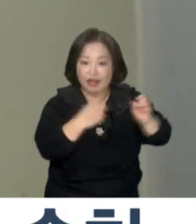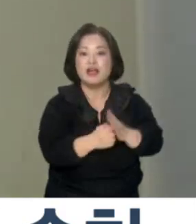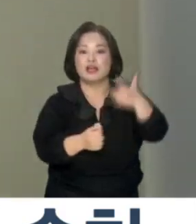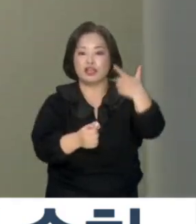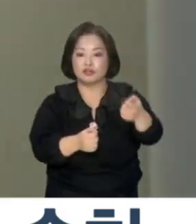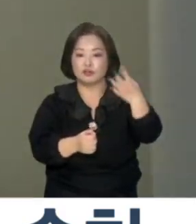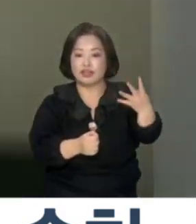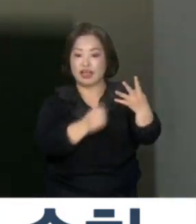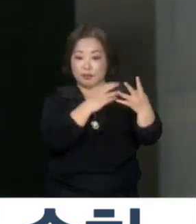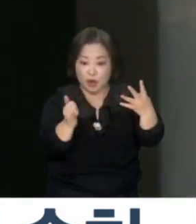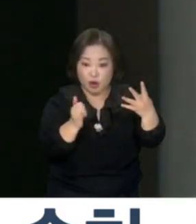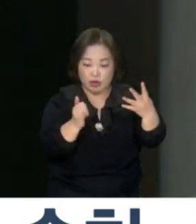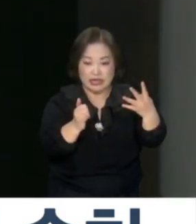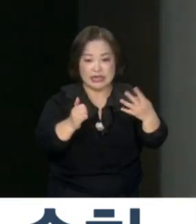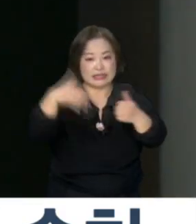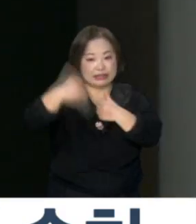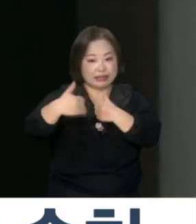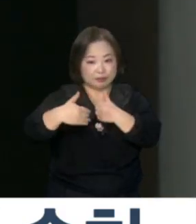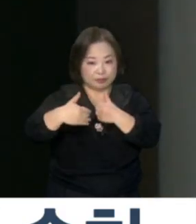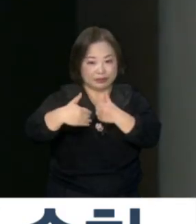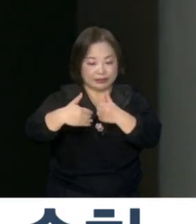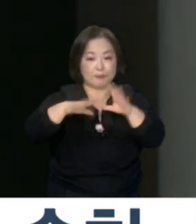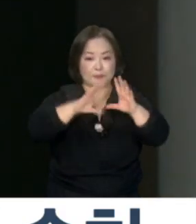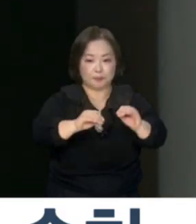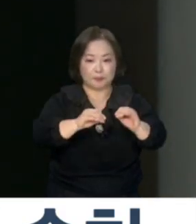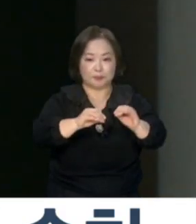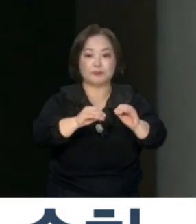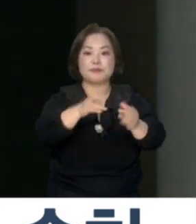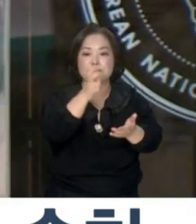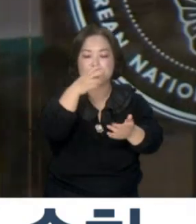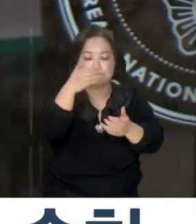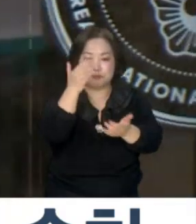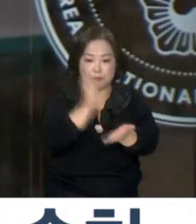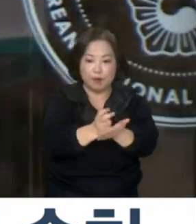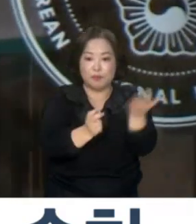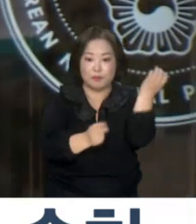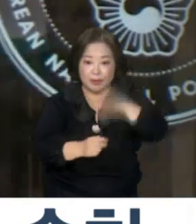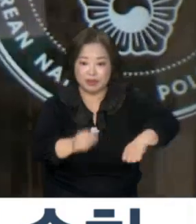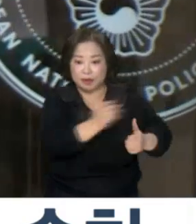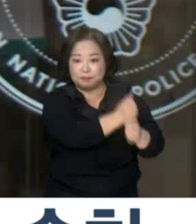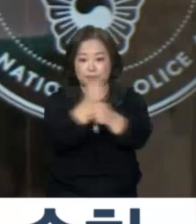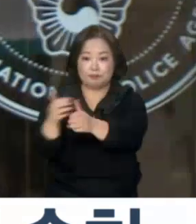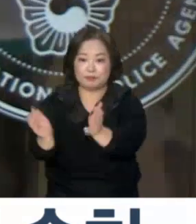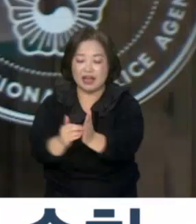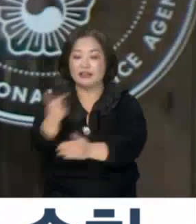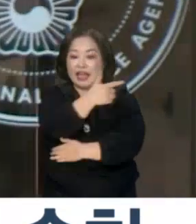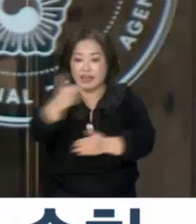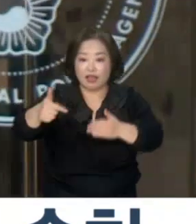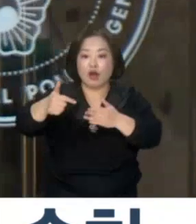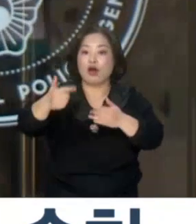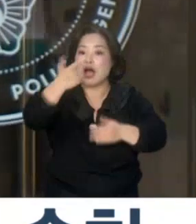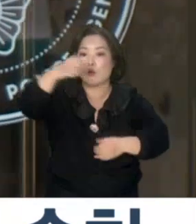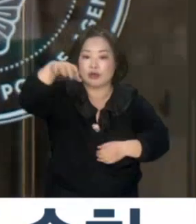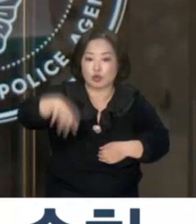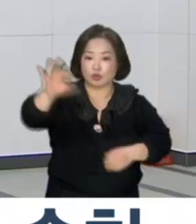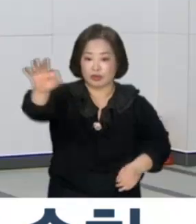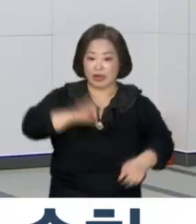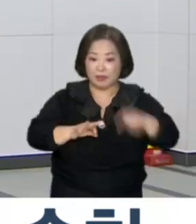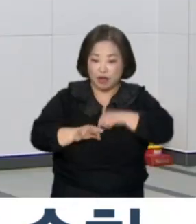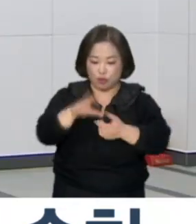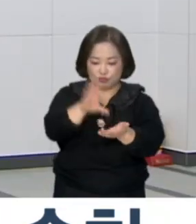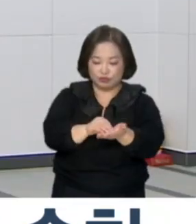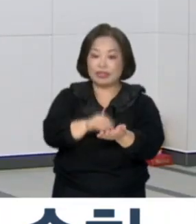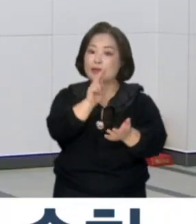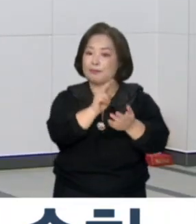네명을 청탁 금지법 위반 등의 회의로 송치했다고 밝혔습니다 이들은 대형 입시학원 등으로부터 돈을 받고 문제를